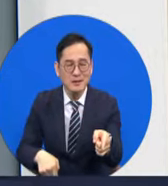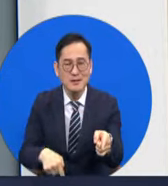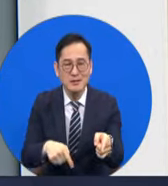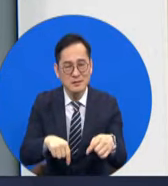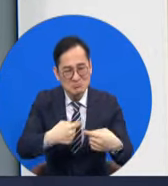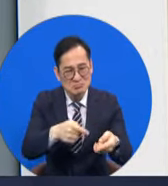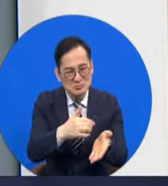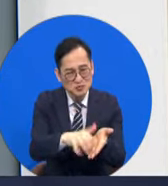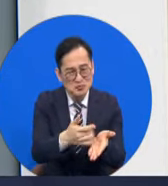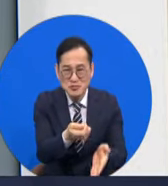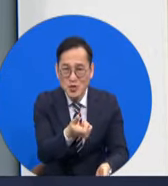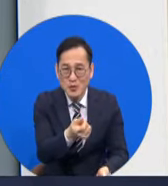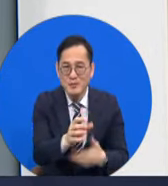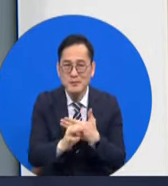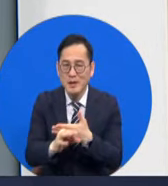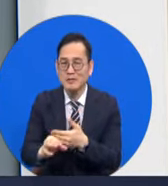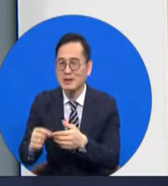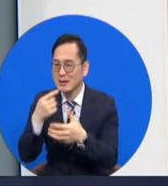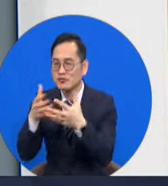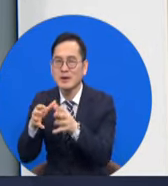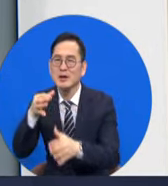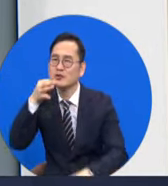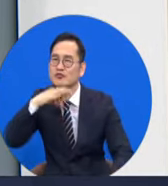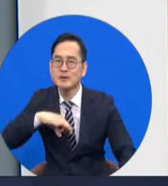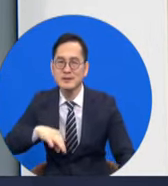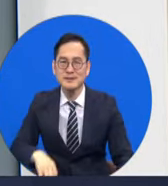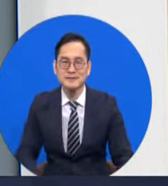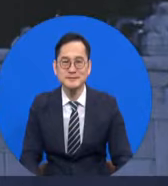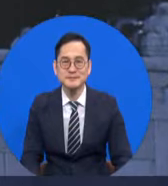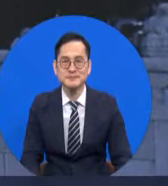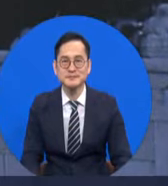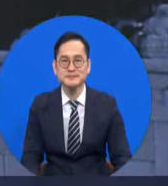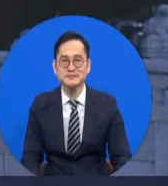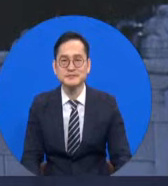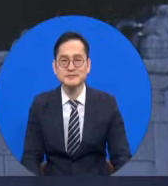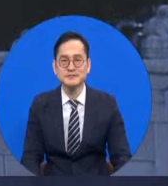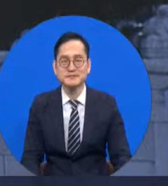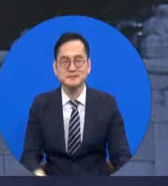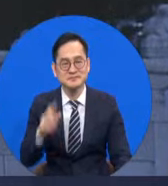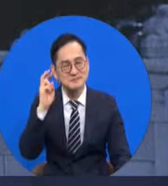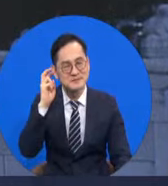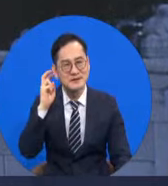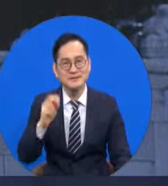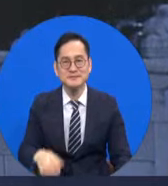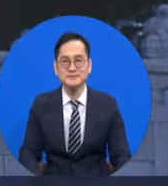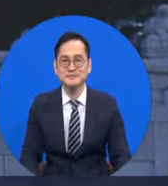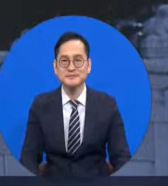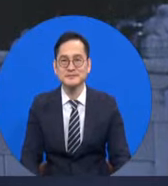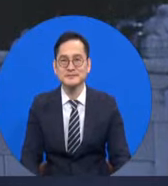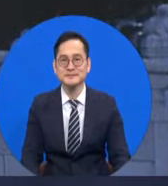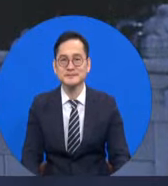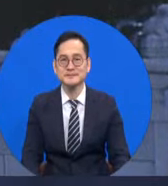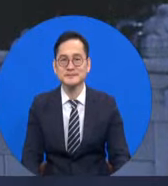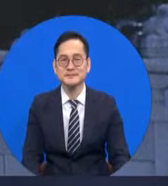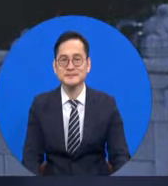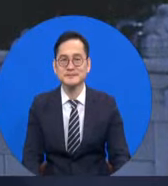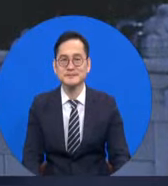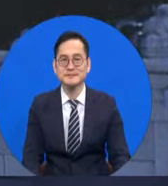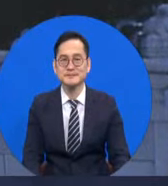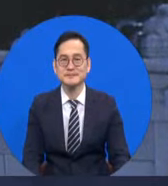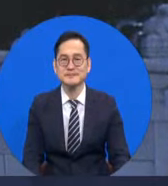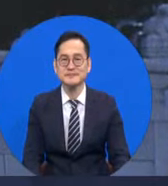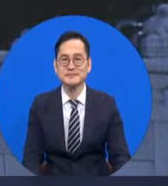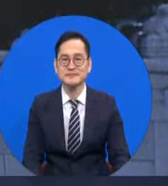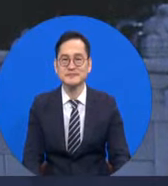않을까 전 개인적으로 그렇게 예측이 됩니다. 예. 정익진 변호사님 어떤 개인적인 견해입니다. 사전투표 본투표 비율과 관련해서 정치권에서 여러 가지